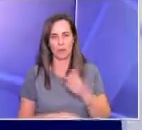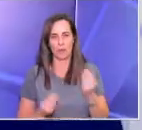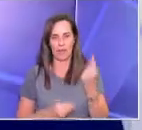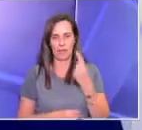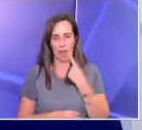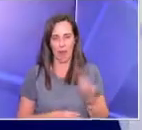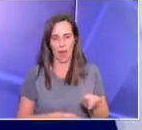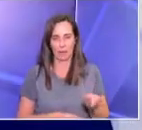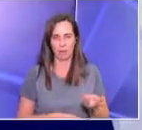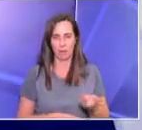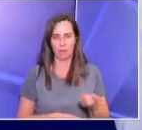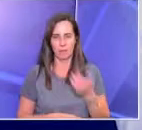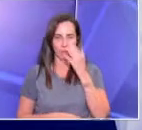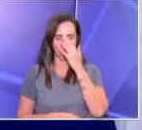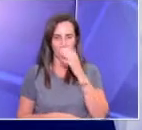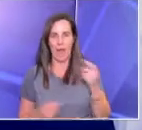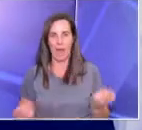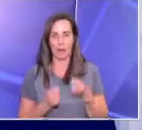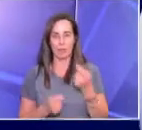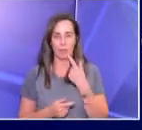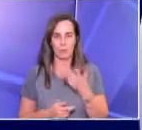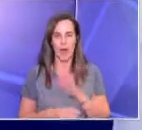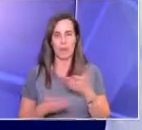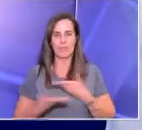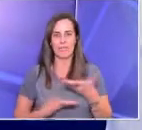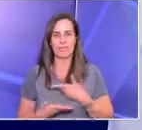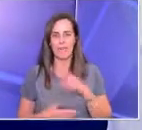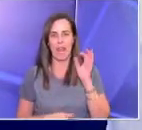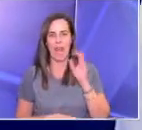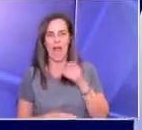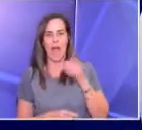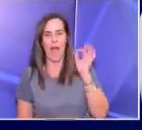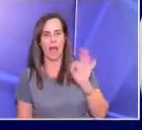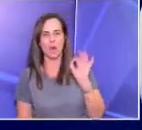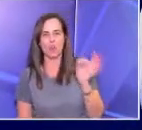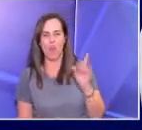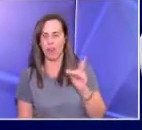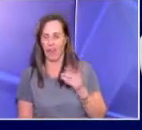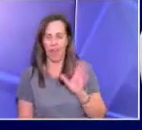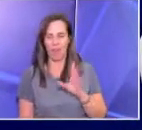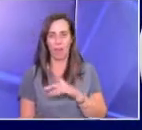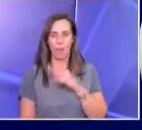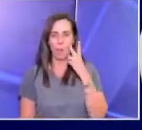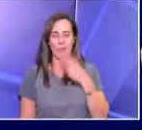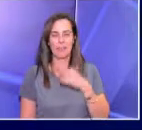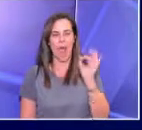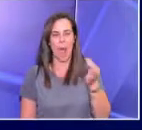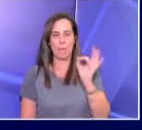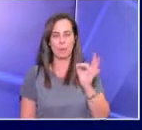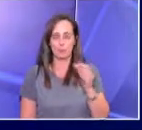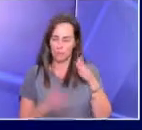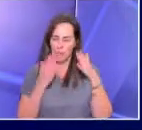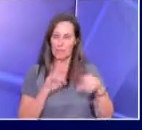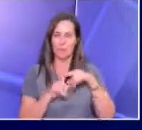הכי די אמרתי שאתה... אתה יודע, הקמפיינרים שלך אומרים, אל תתייחס להכפשות. למה אתה צריך להתייחס? אל תגר, הוא מחפש לגרור אותך להכפשות, תתרכז